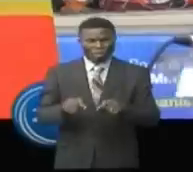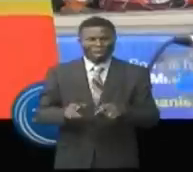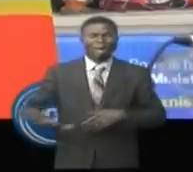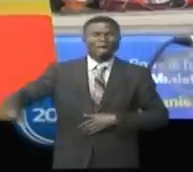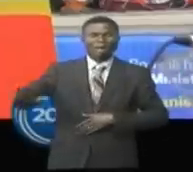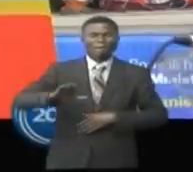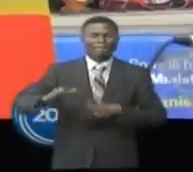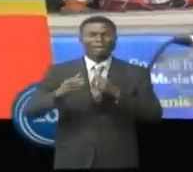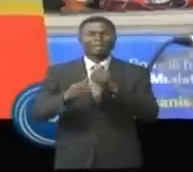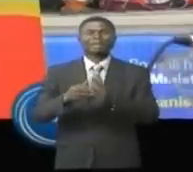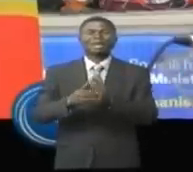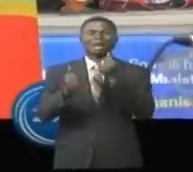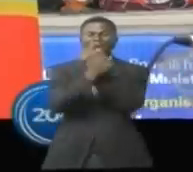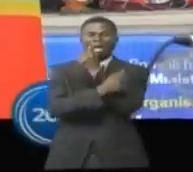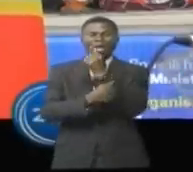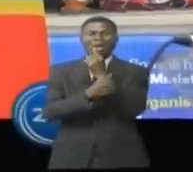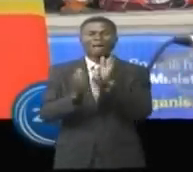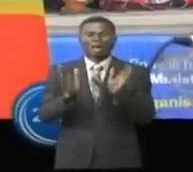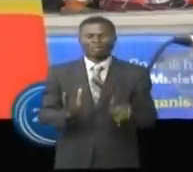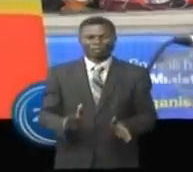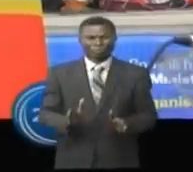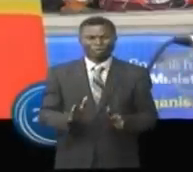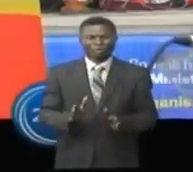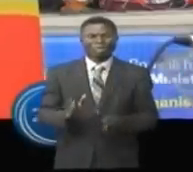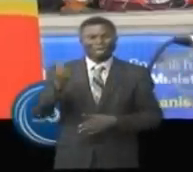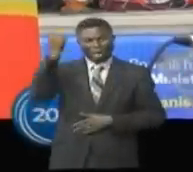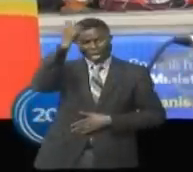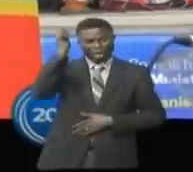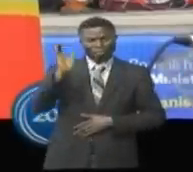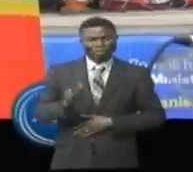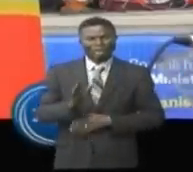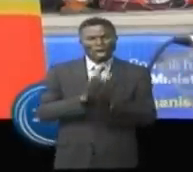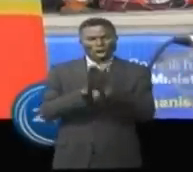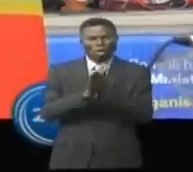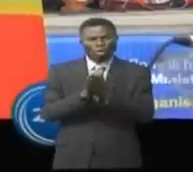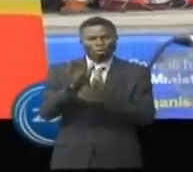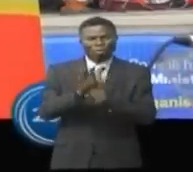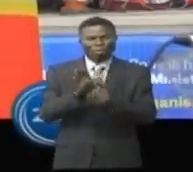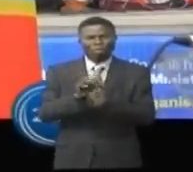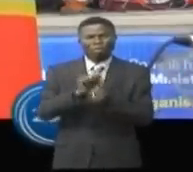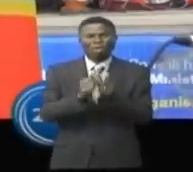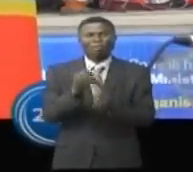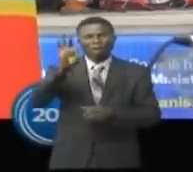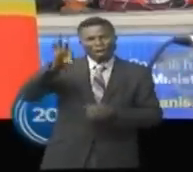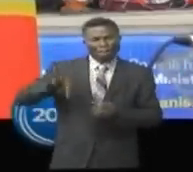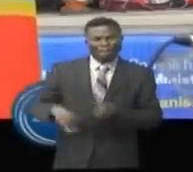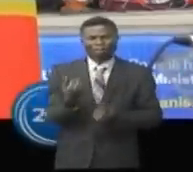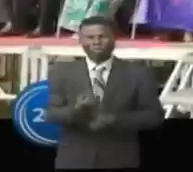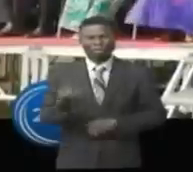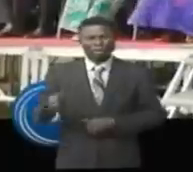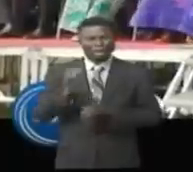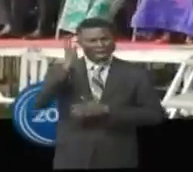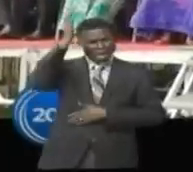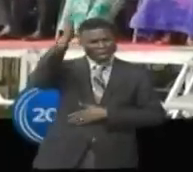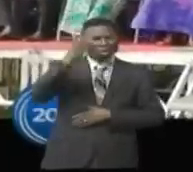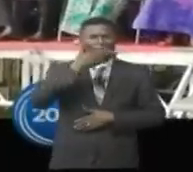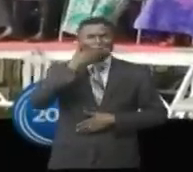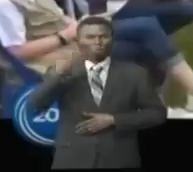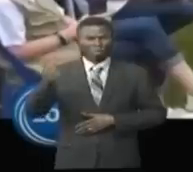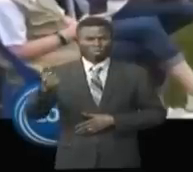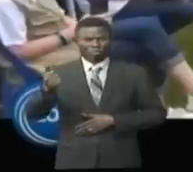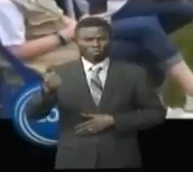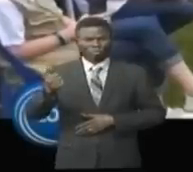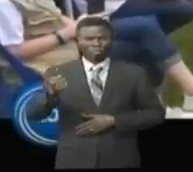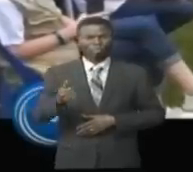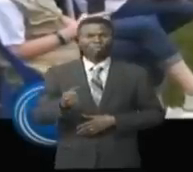africains, préoccupés par le bien-être de leurs enfants et partant du devenir du continent, de